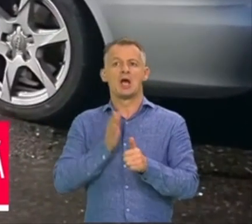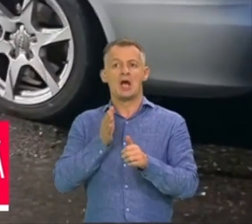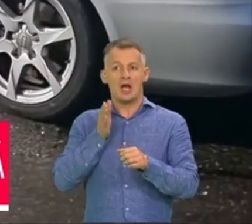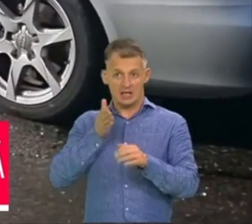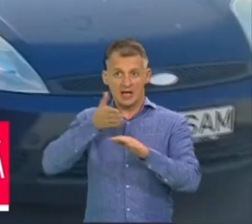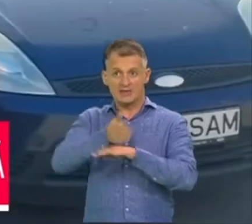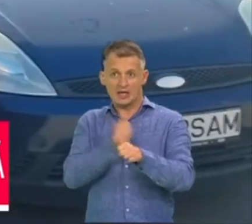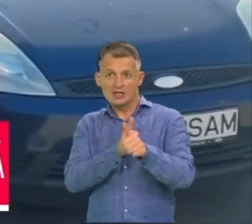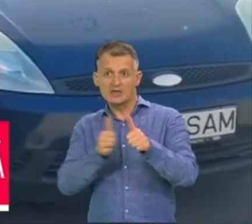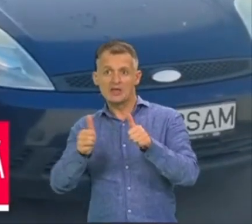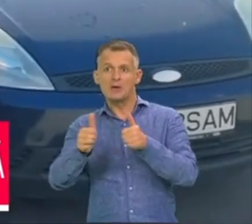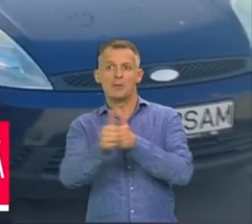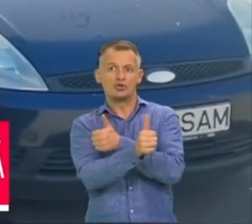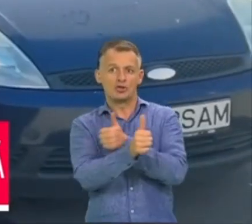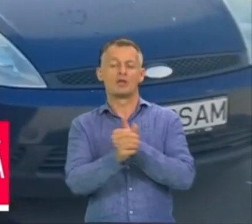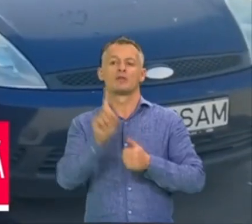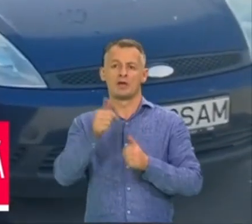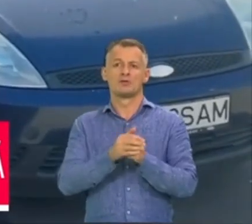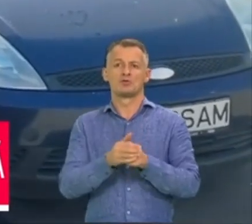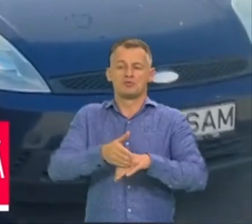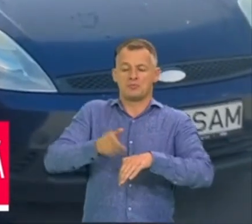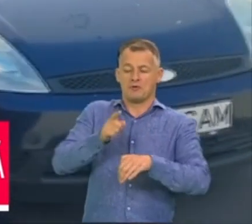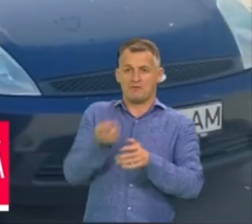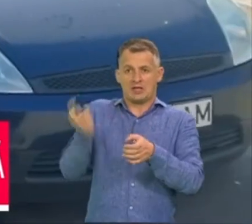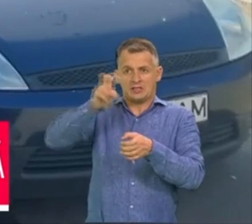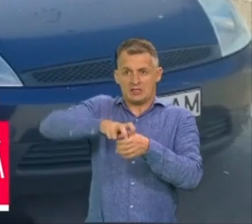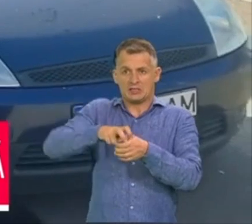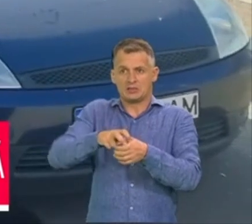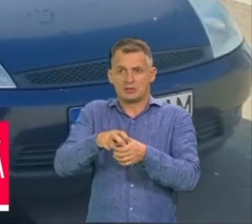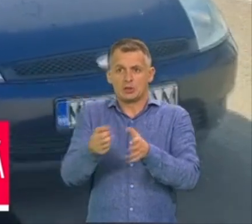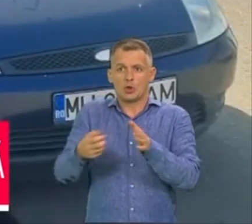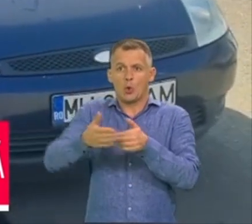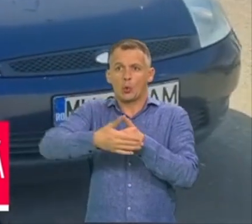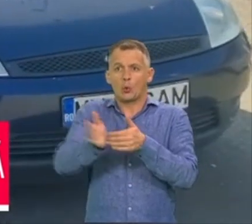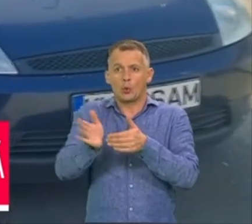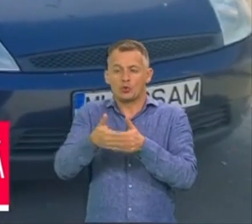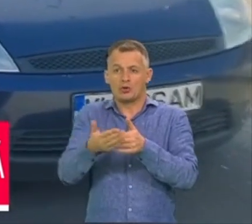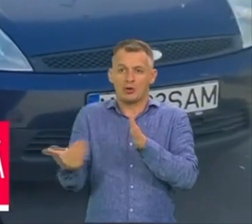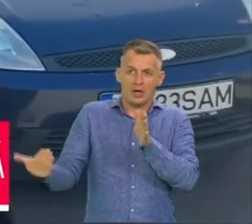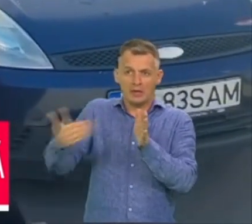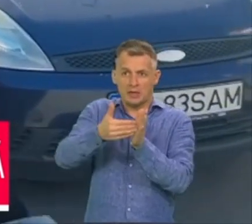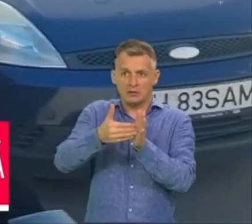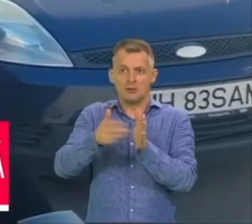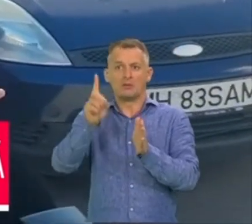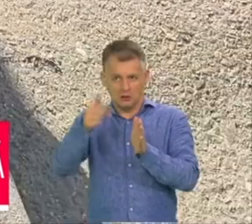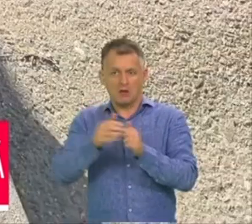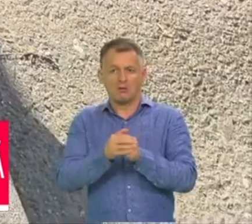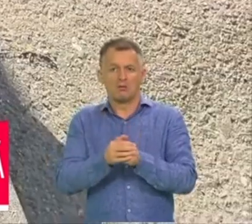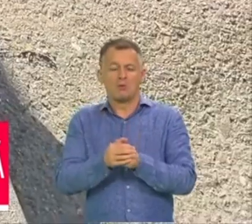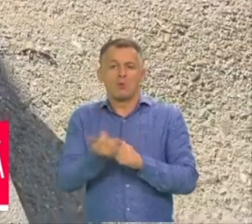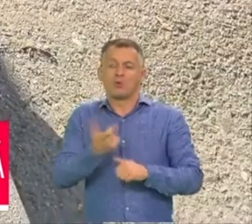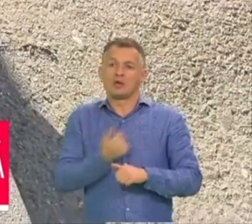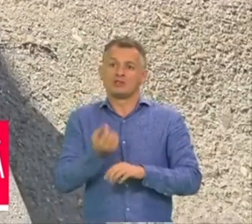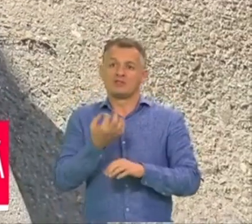băgat în depășire. V-ați trezit cu el în portieră? El în ușă, cu geamul spart. Bine că n-a sărit cu casca. Putea să fie mai